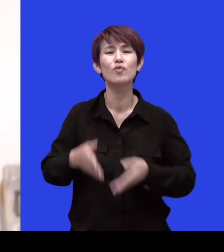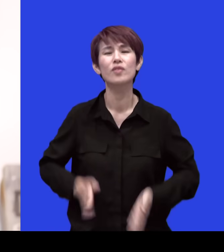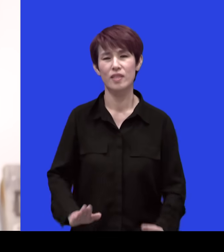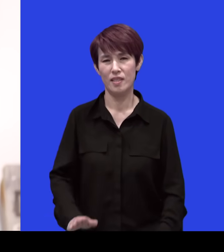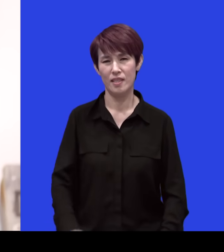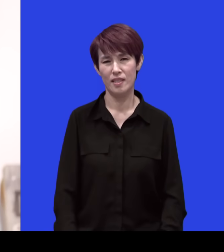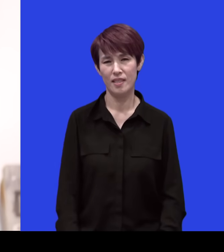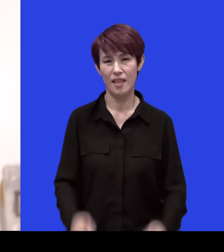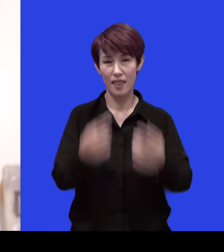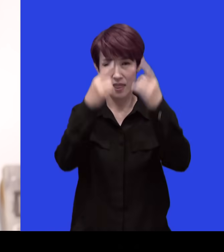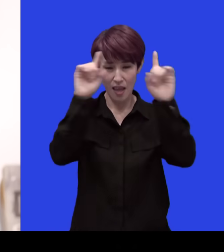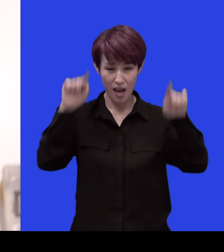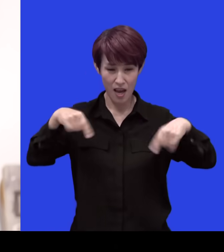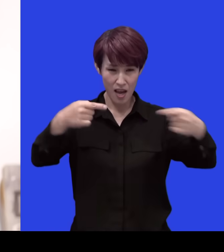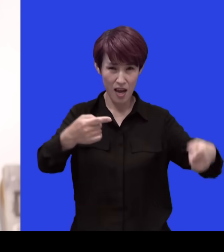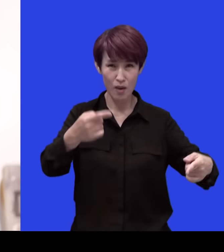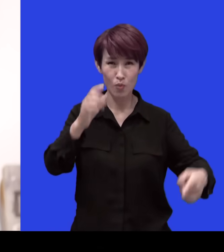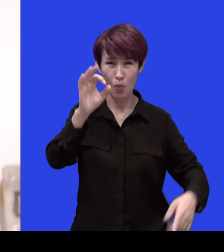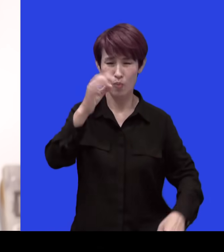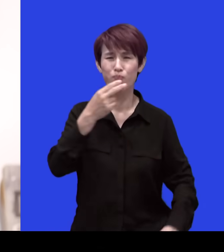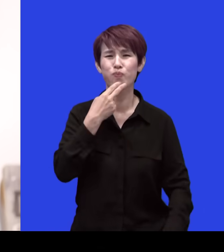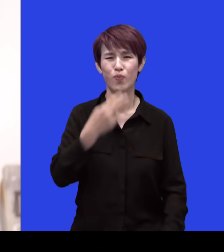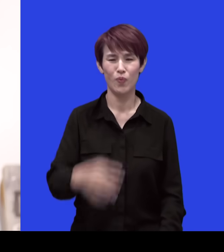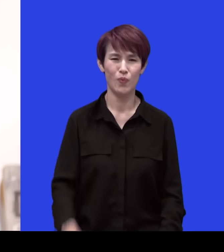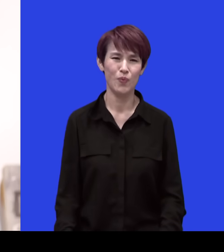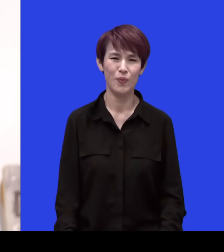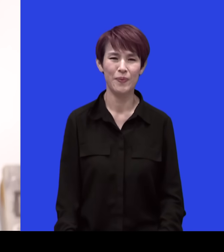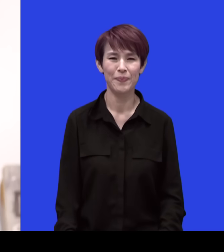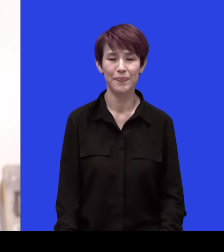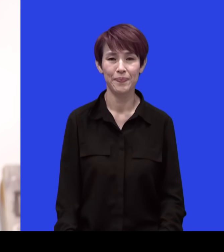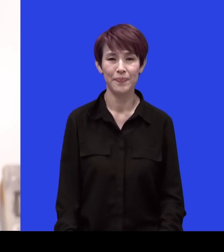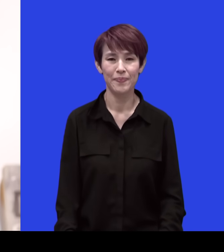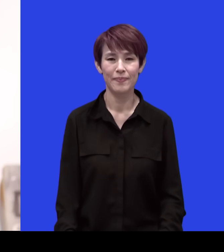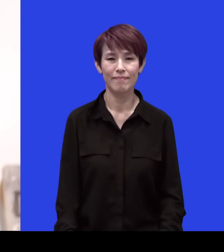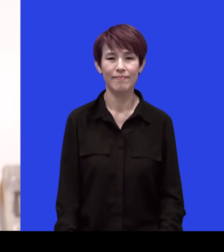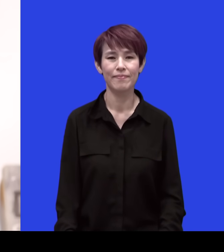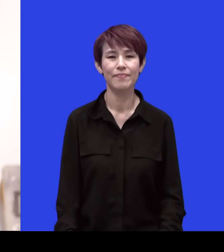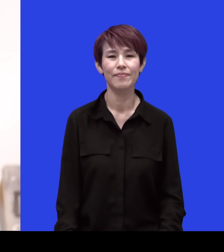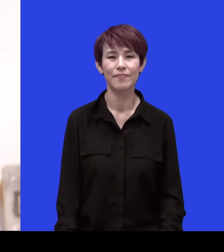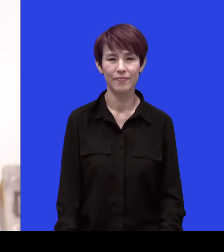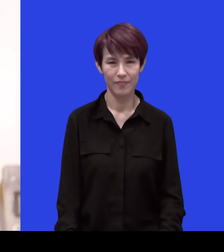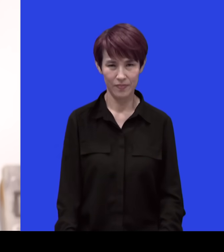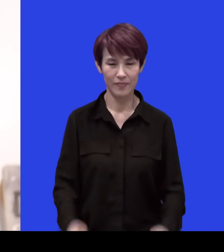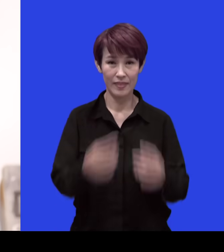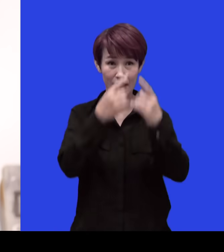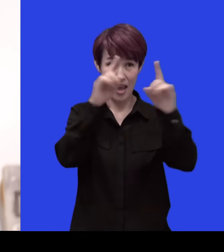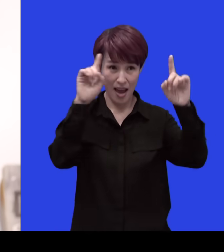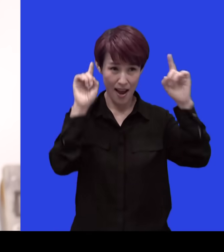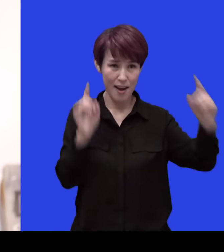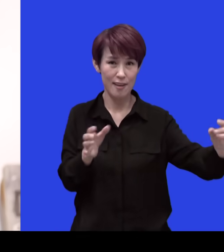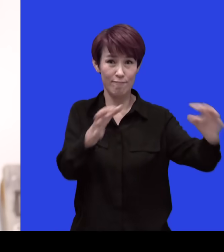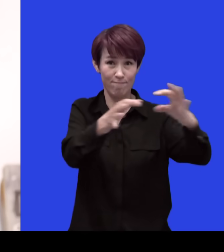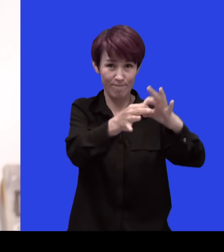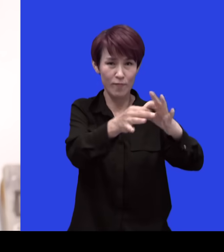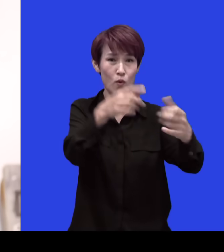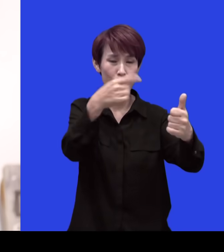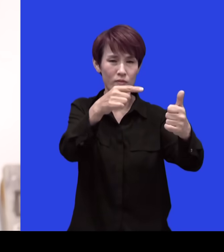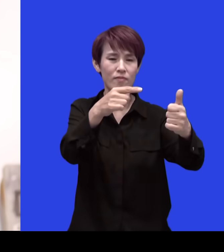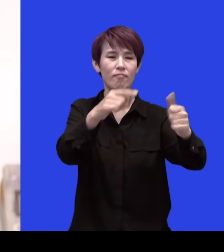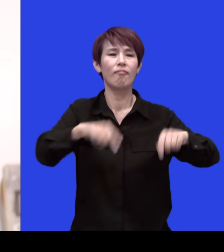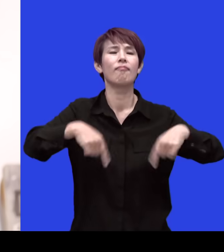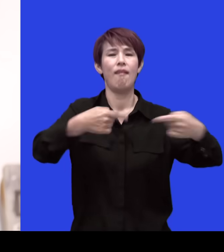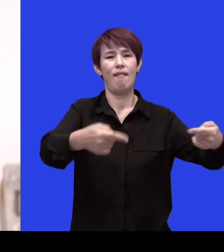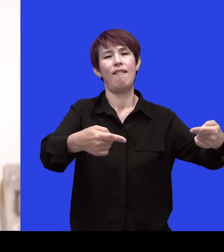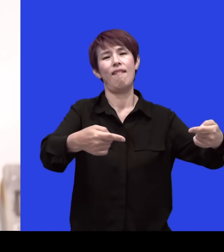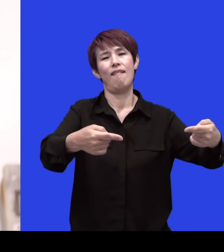돈을 마련할 수가 없어요. 네. 그래서 못 갔는데 이 대학을 가서 너무